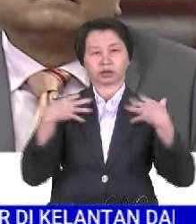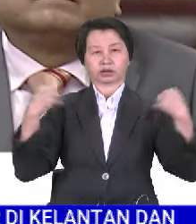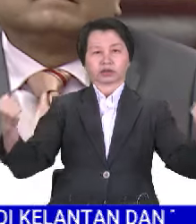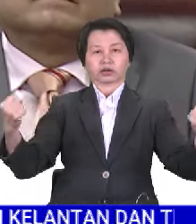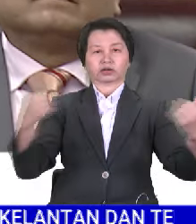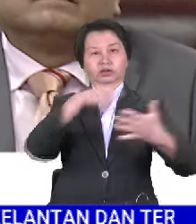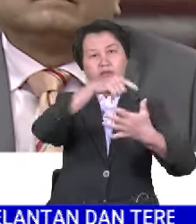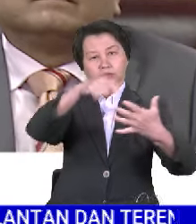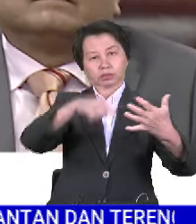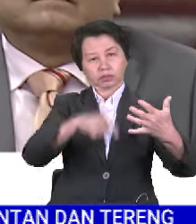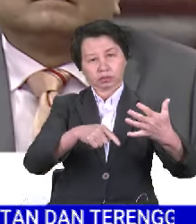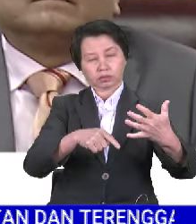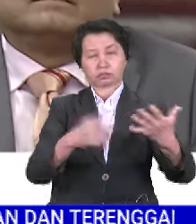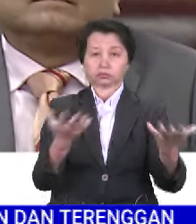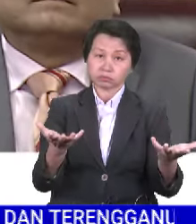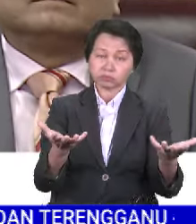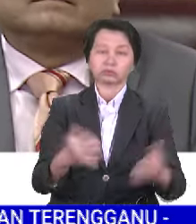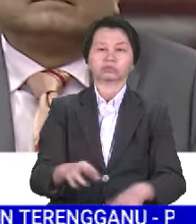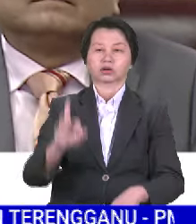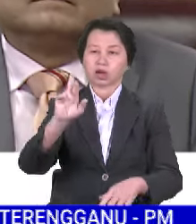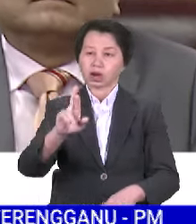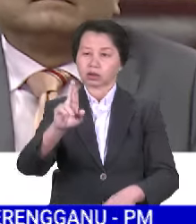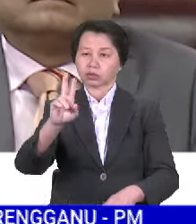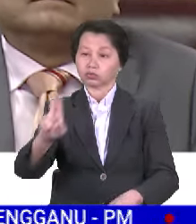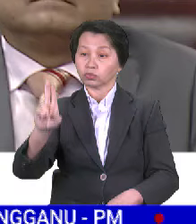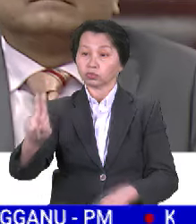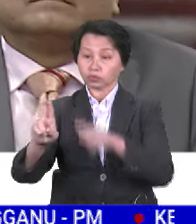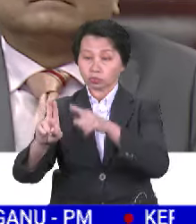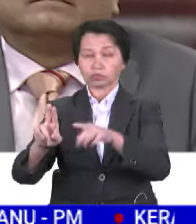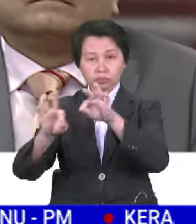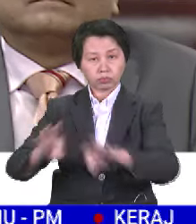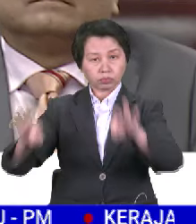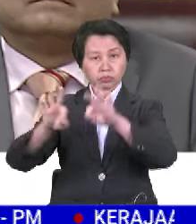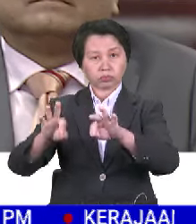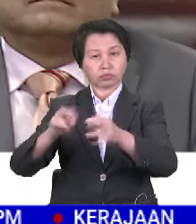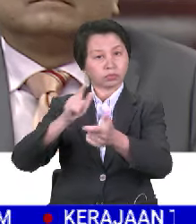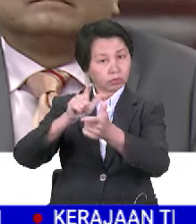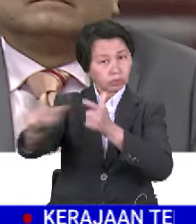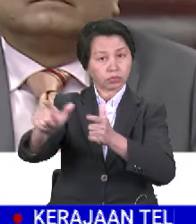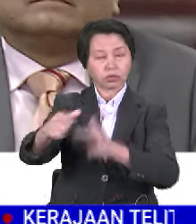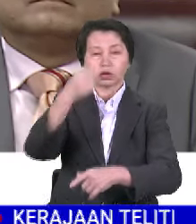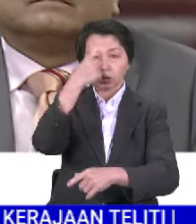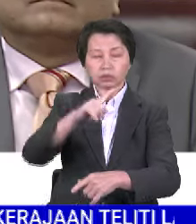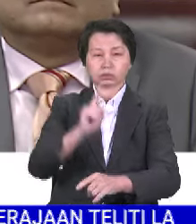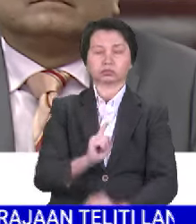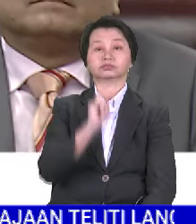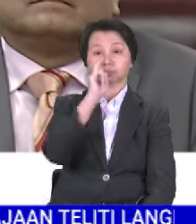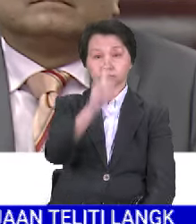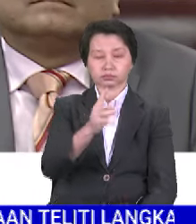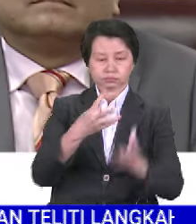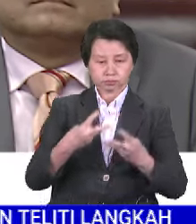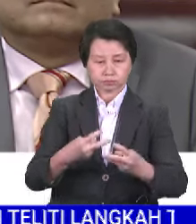kesihatan oleh hal yang demikian Rang undang-undang ini amat mustahak untuk diluluskan bagi memastikan